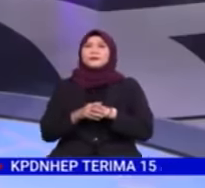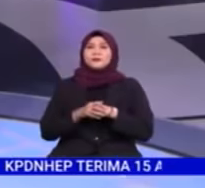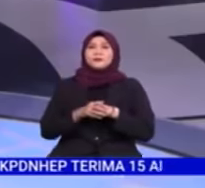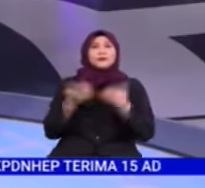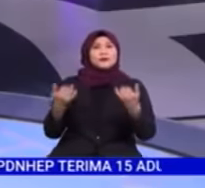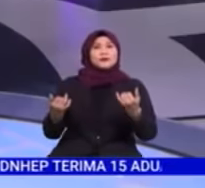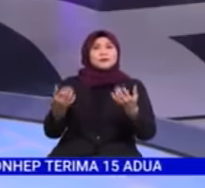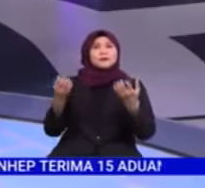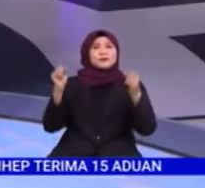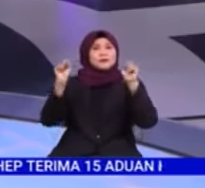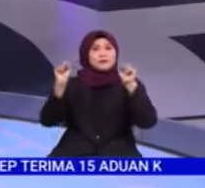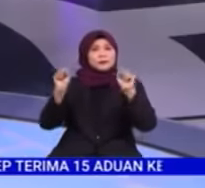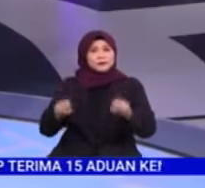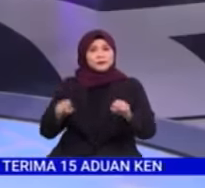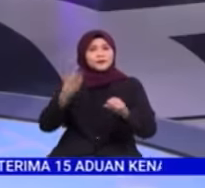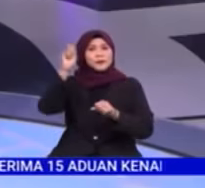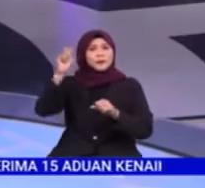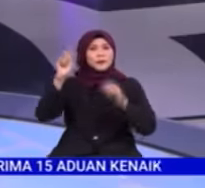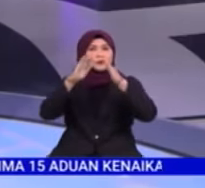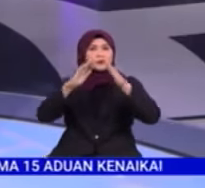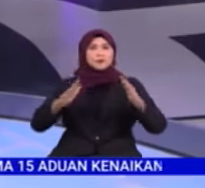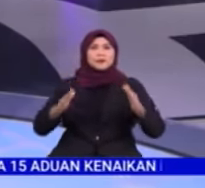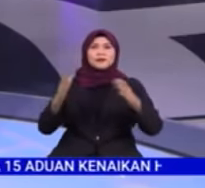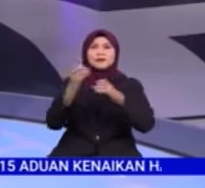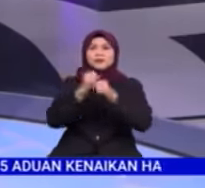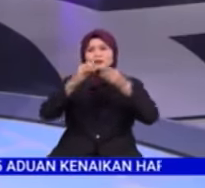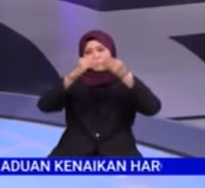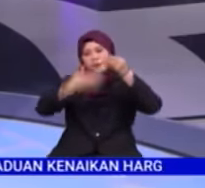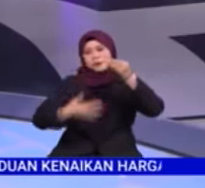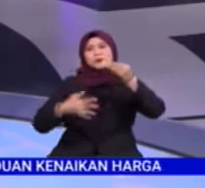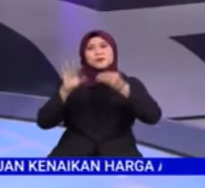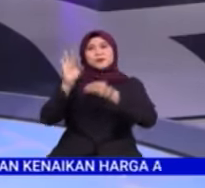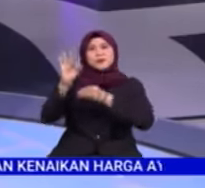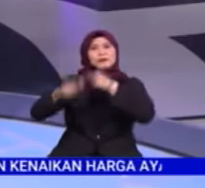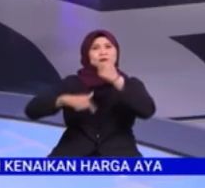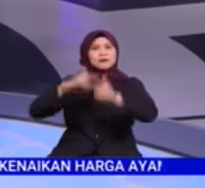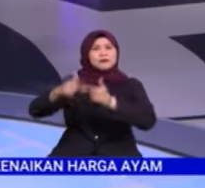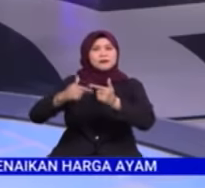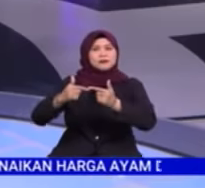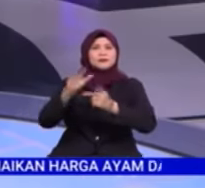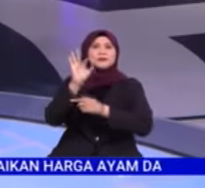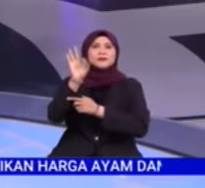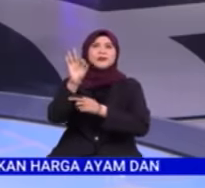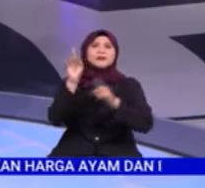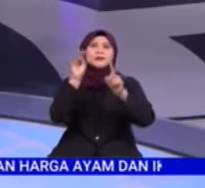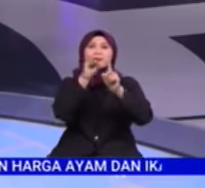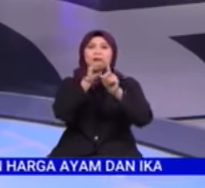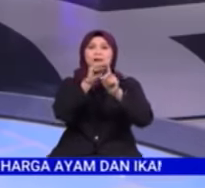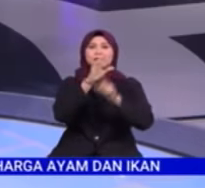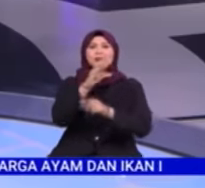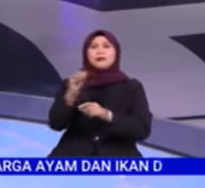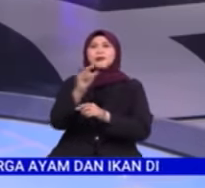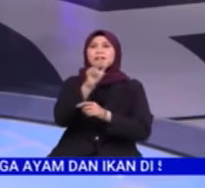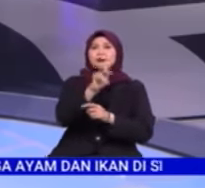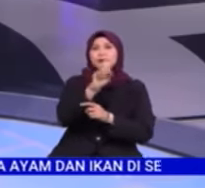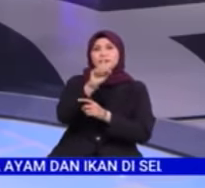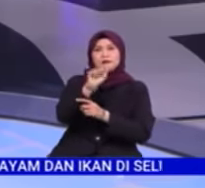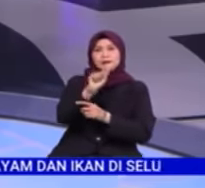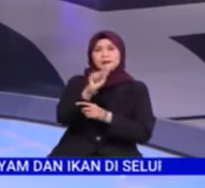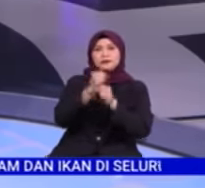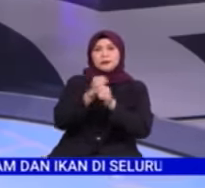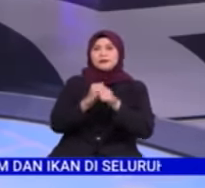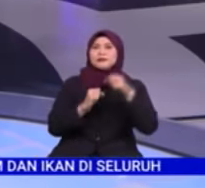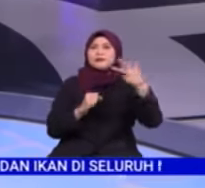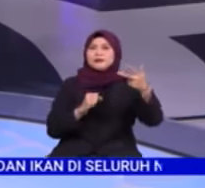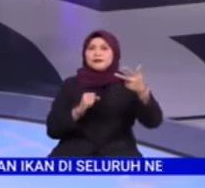tersebut sekadar membolehkan tuan rumah berada di tangga kesembilan Liga dengan S9 mata mereka like di FC di